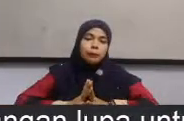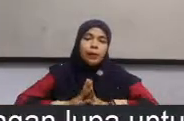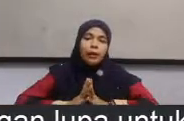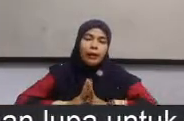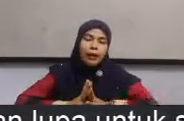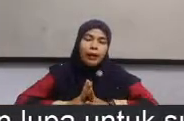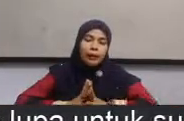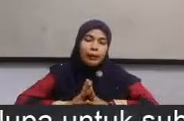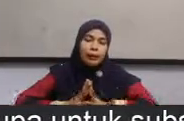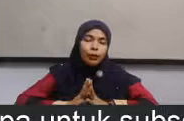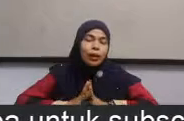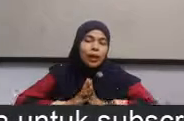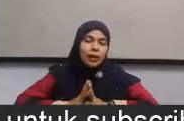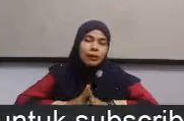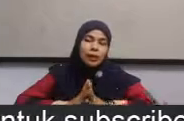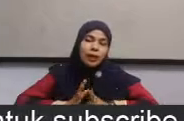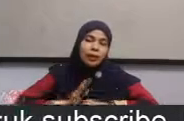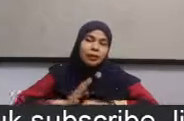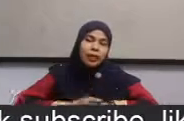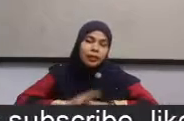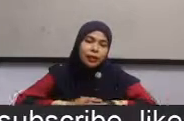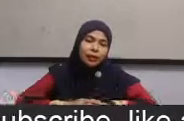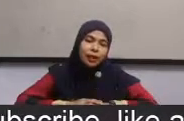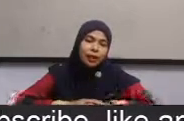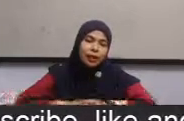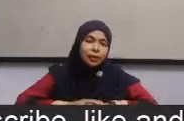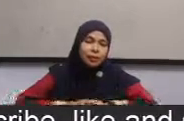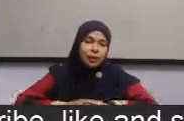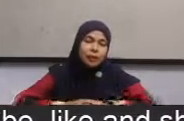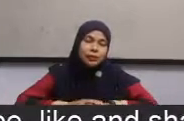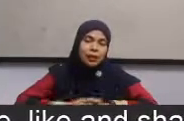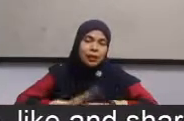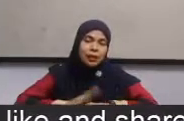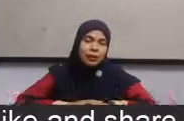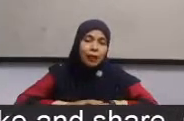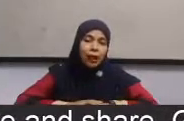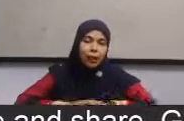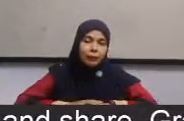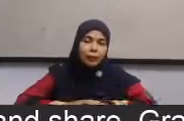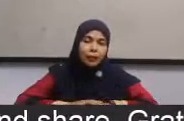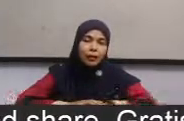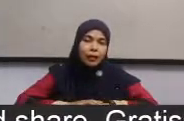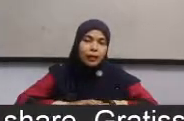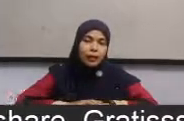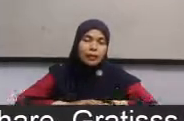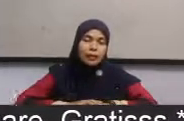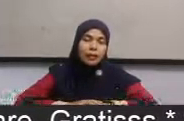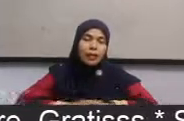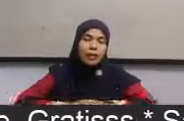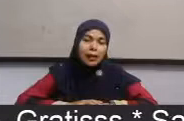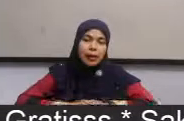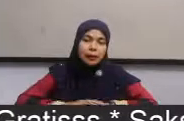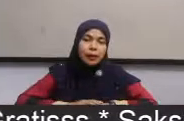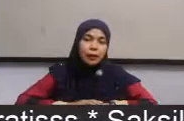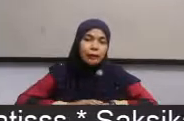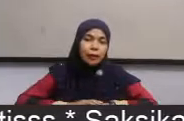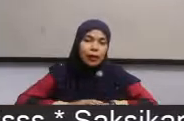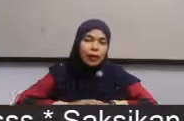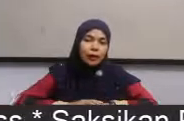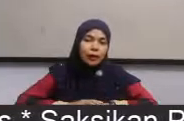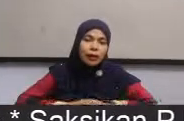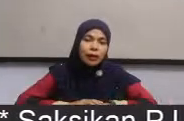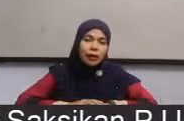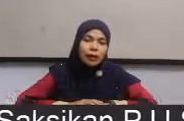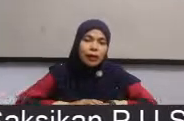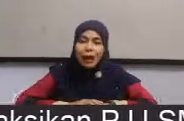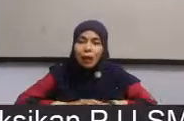budaya yang ada budaya asli yang ada di Indonesia harus kita lestarikan jangan bergeser Jangan pernah juga